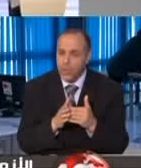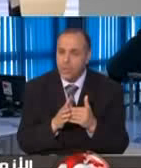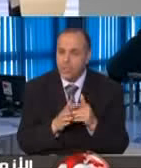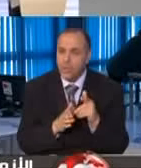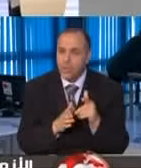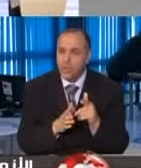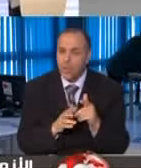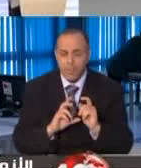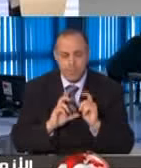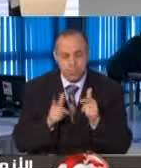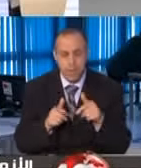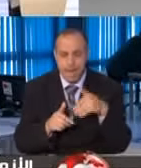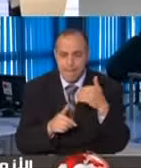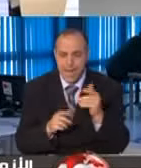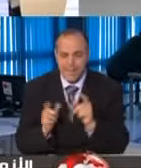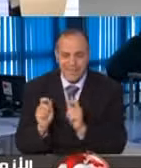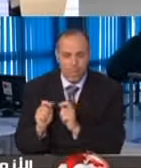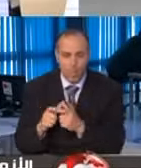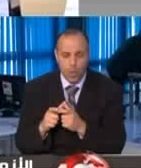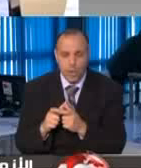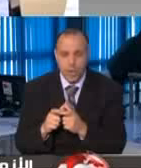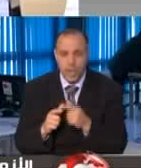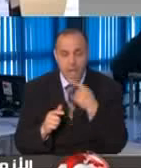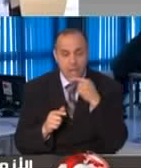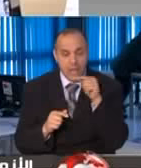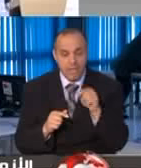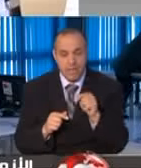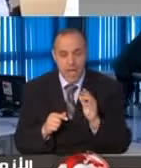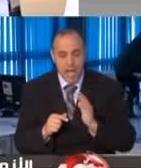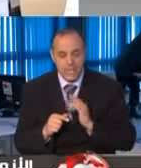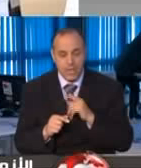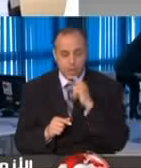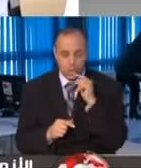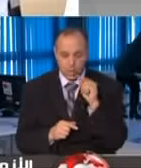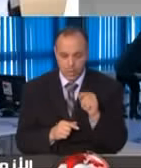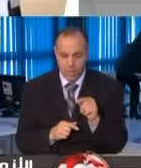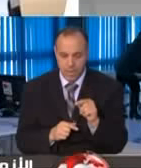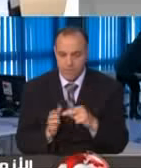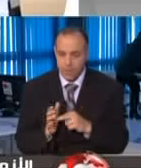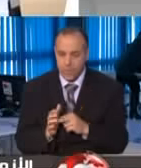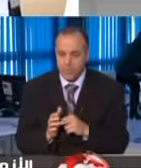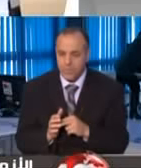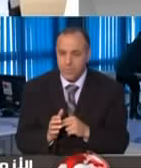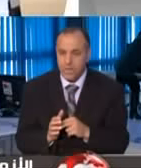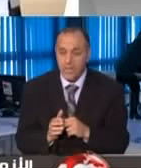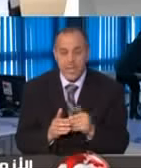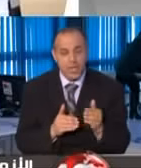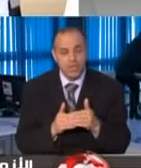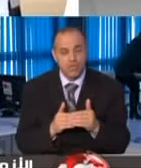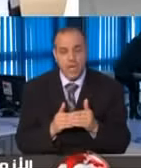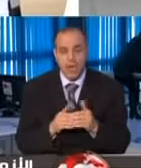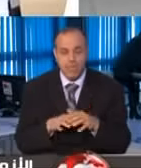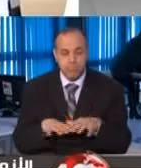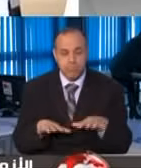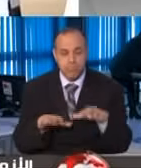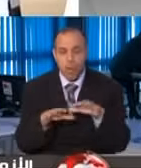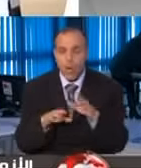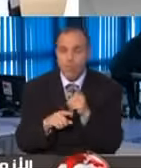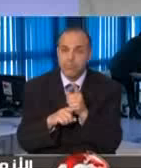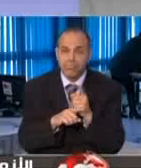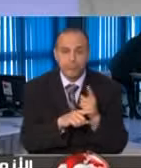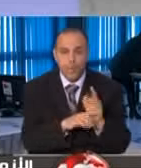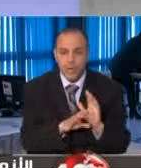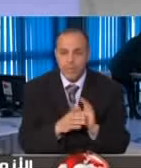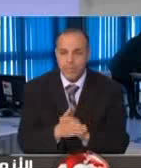عملية انتقالية، مشيرا إلى زيادة في الوجود العسكري الروسي في هذا البلد إلى جانب نشر أنظمة دفاعية